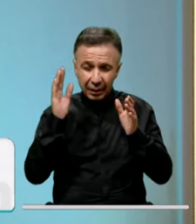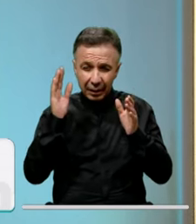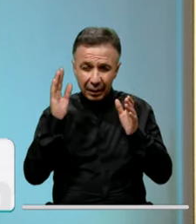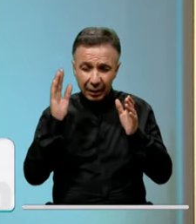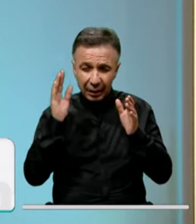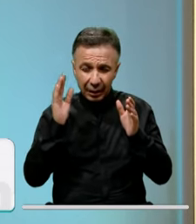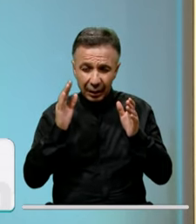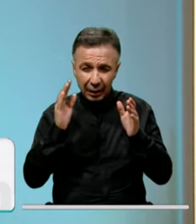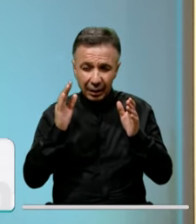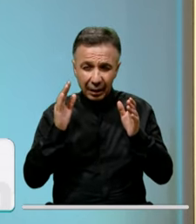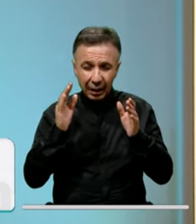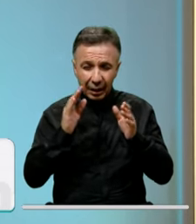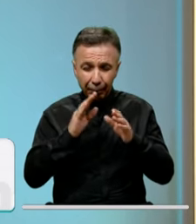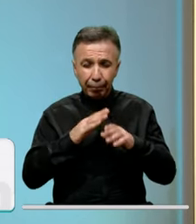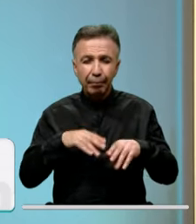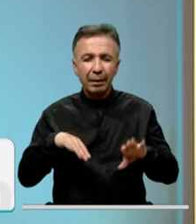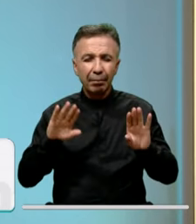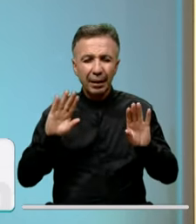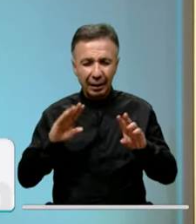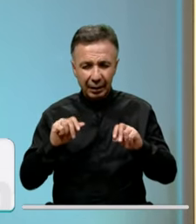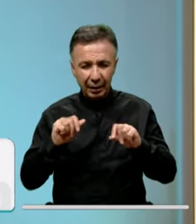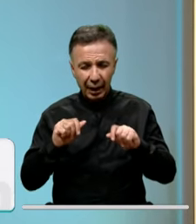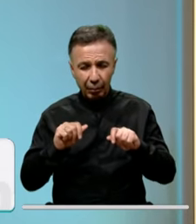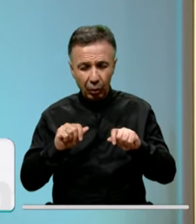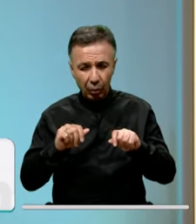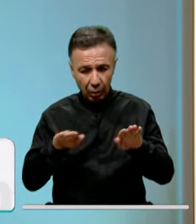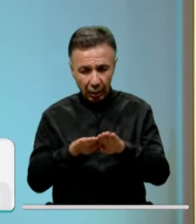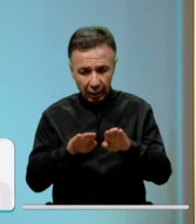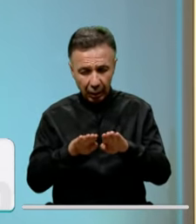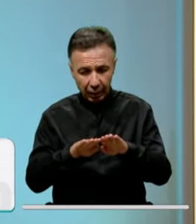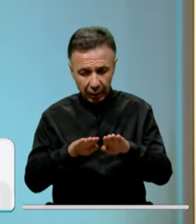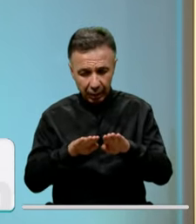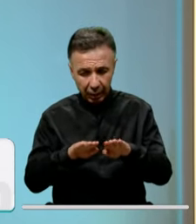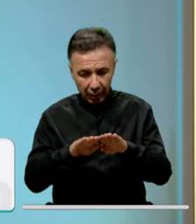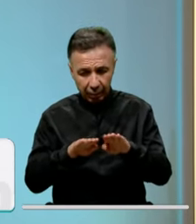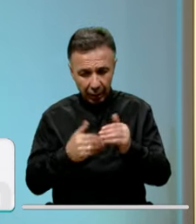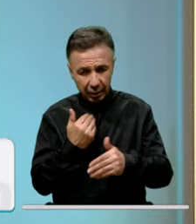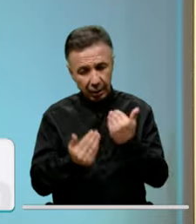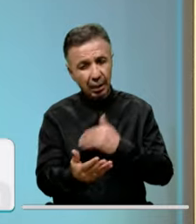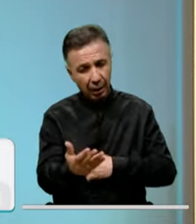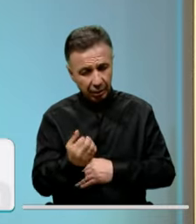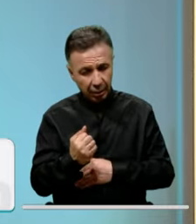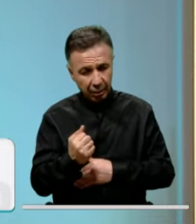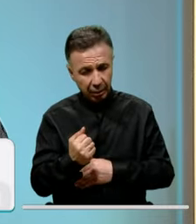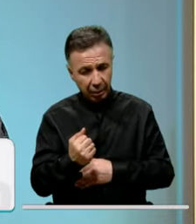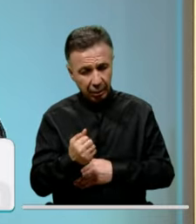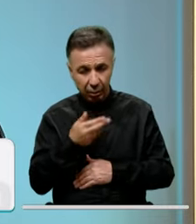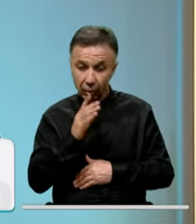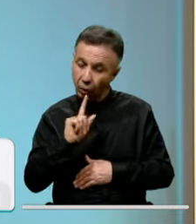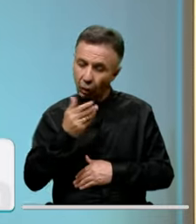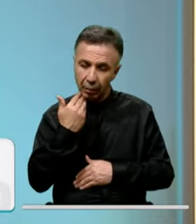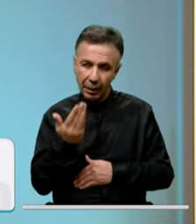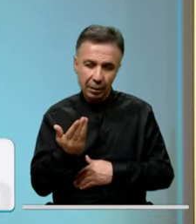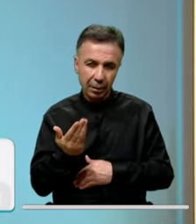ben cuma namazı kılabilir miyim? Hayır. Teyemmümle cuma namazı kılamazsınız. Abdest almanız gerekiyor.